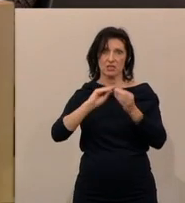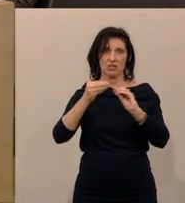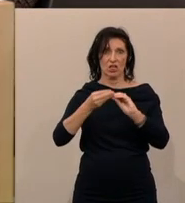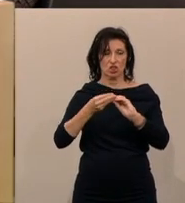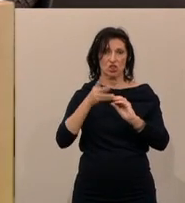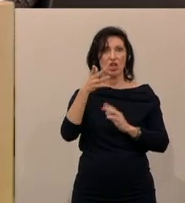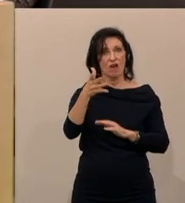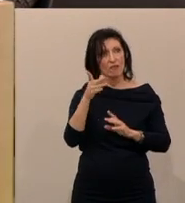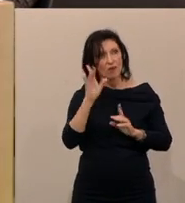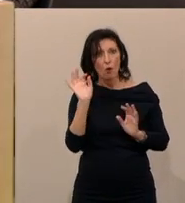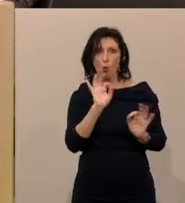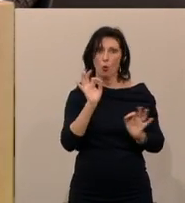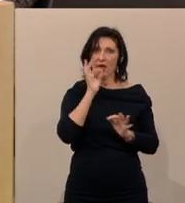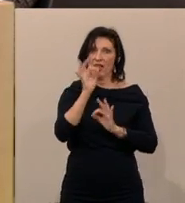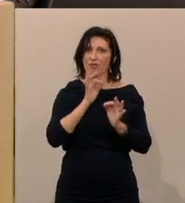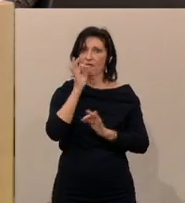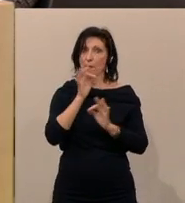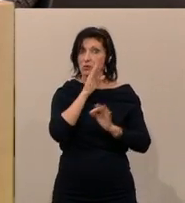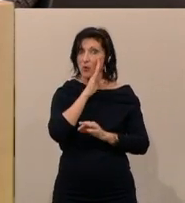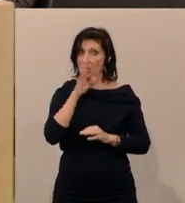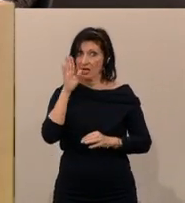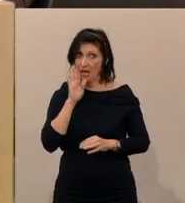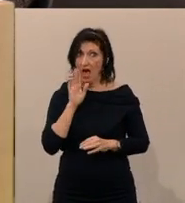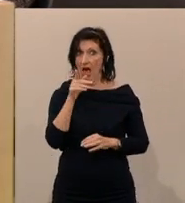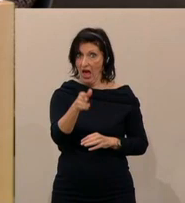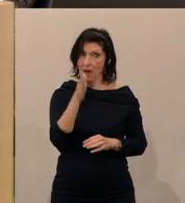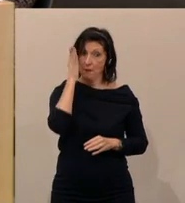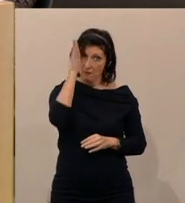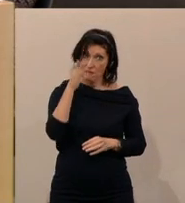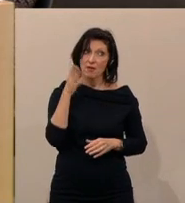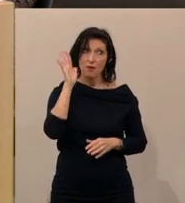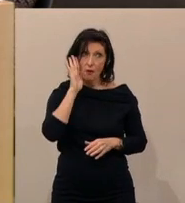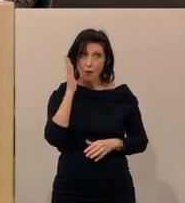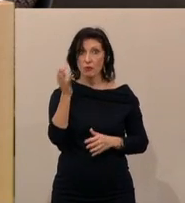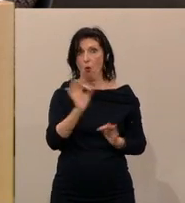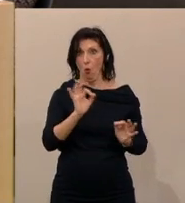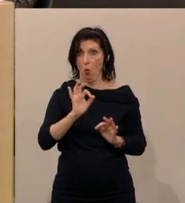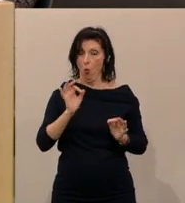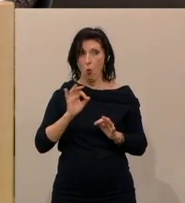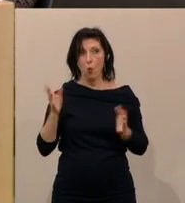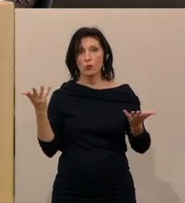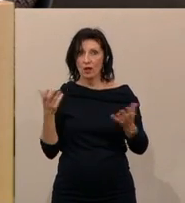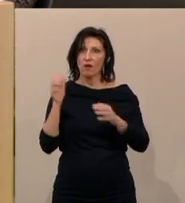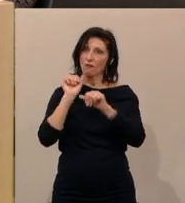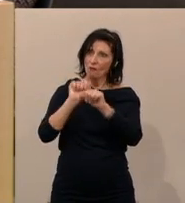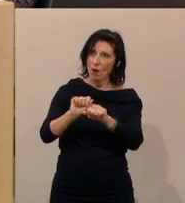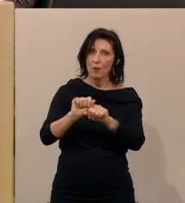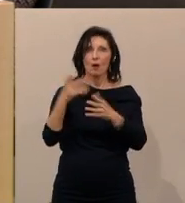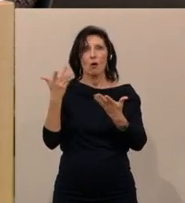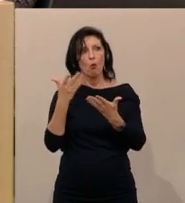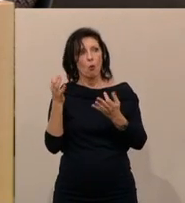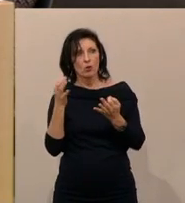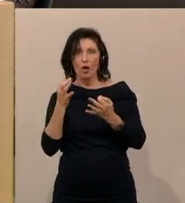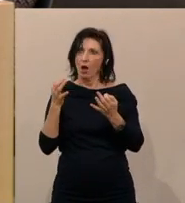oder Zugang zur vertraulichen Information erhalten soll oder sich im räumlichen Umfeld von vorbeugend zu schützenden